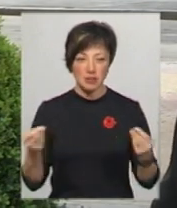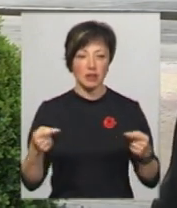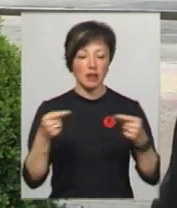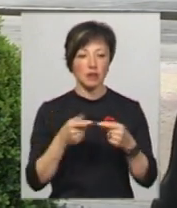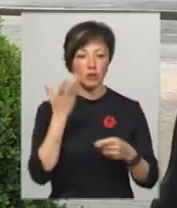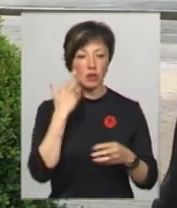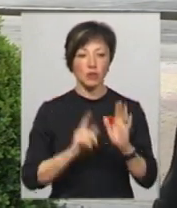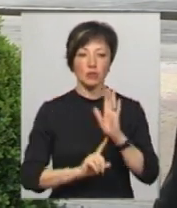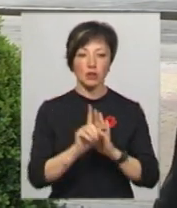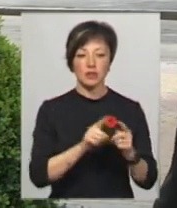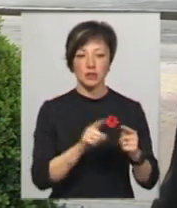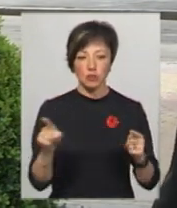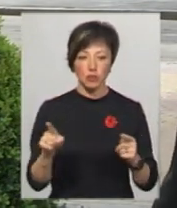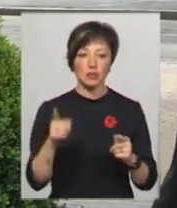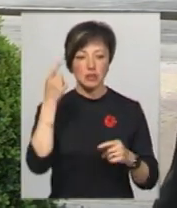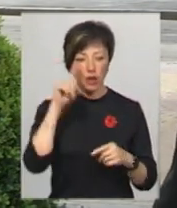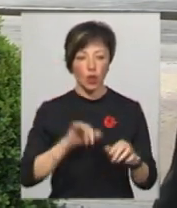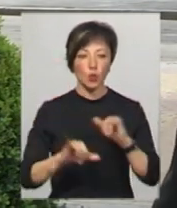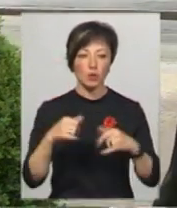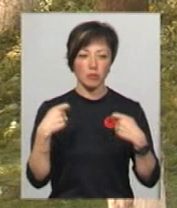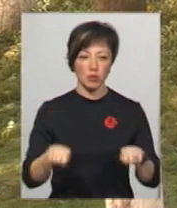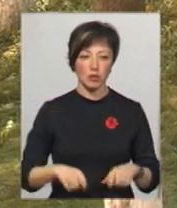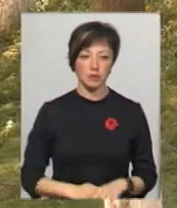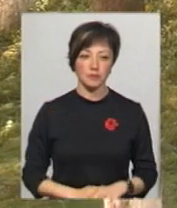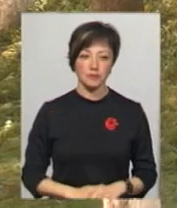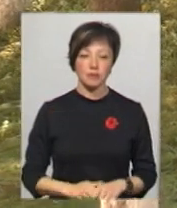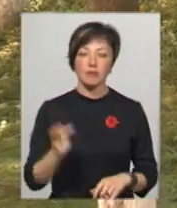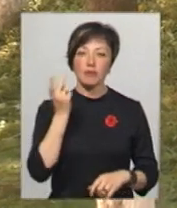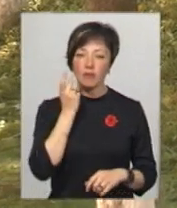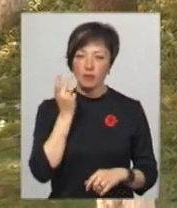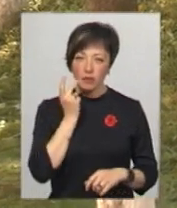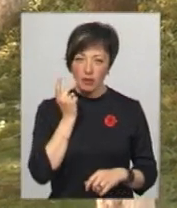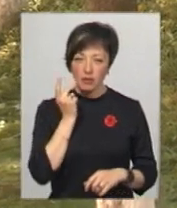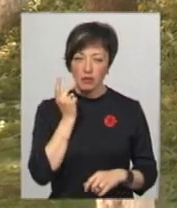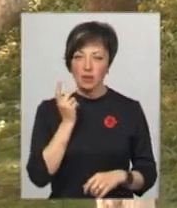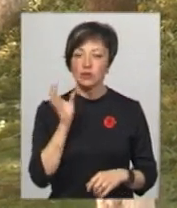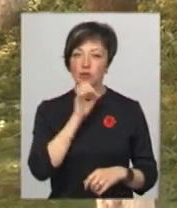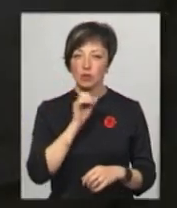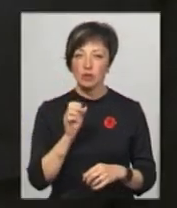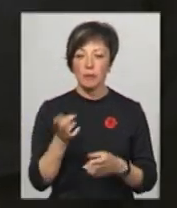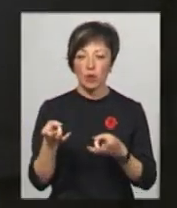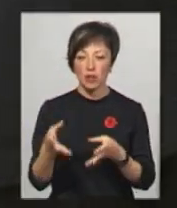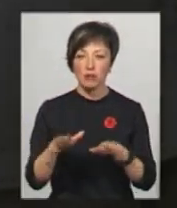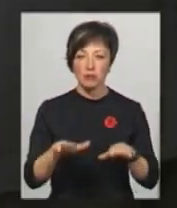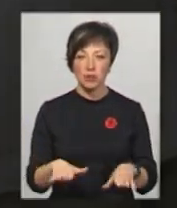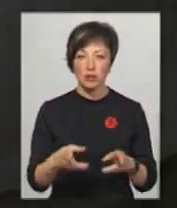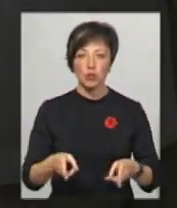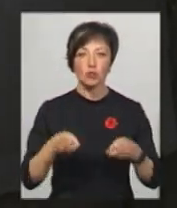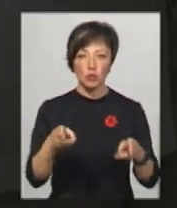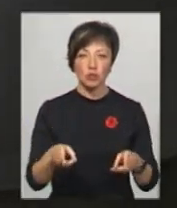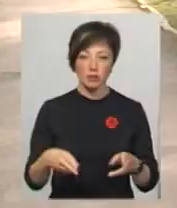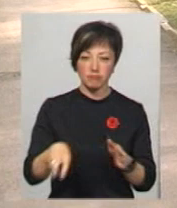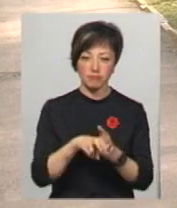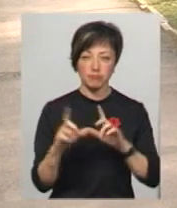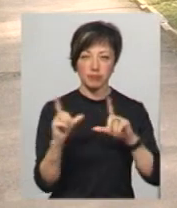коли розпочався сезон, то вони вже знали, куди його дівати. Як правило, каже Людмила Берестовська, злодії покидають місце злочину на викраденому